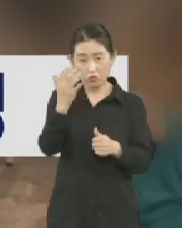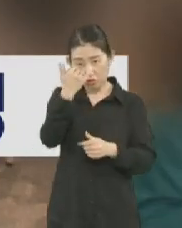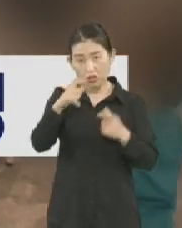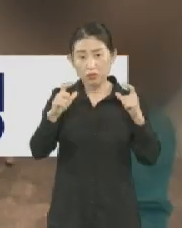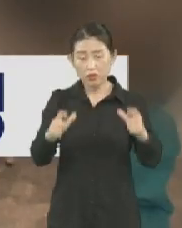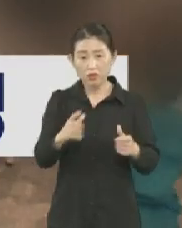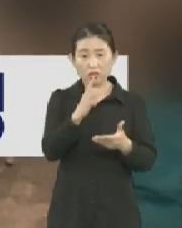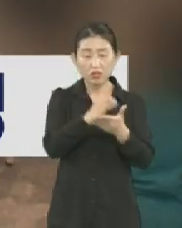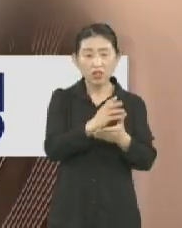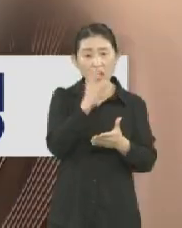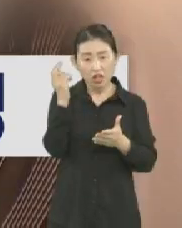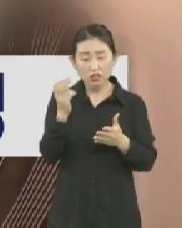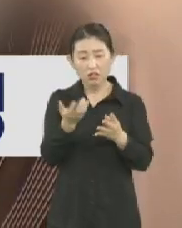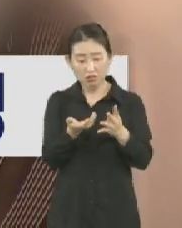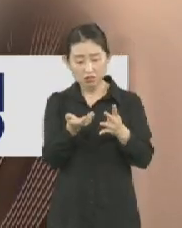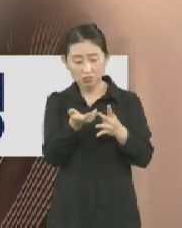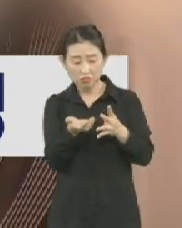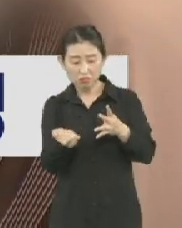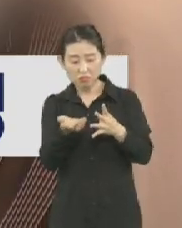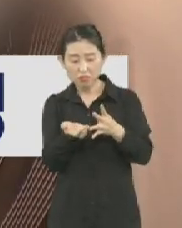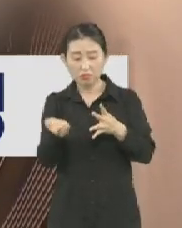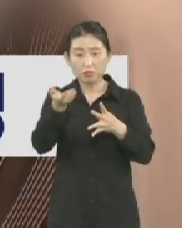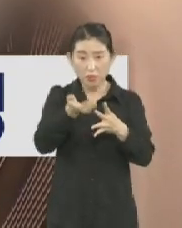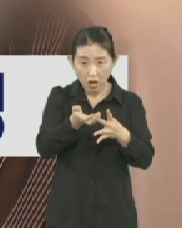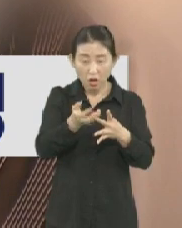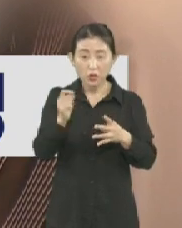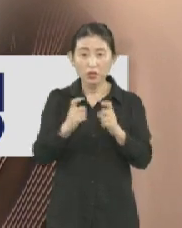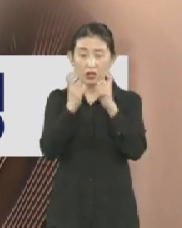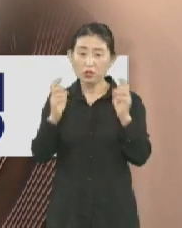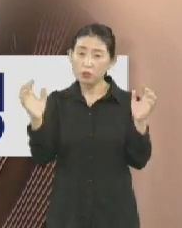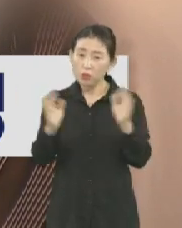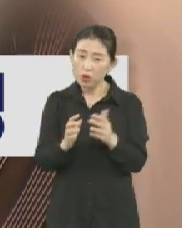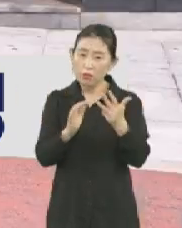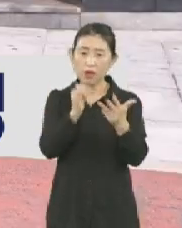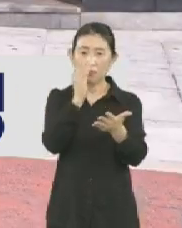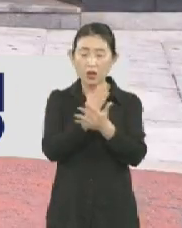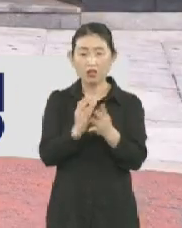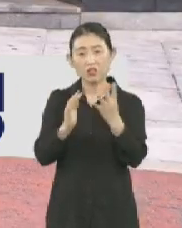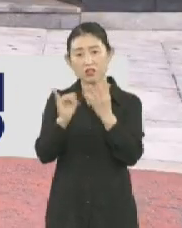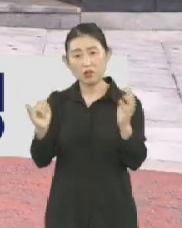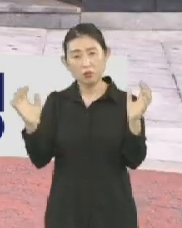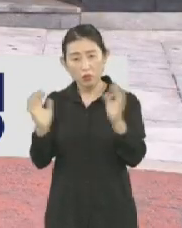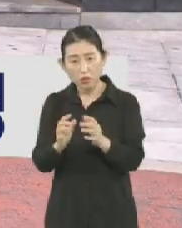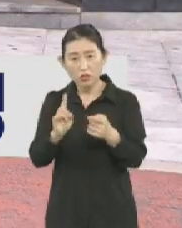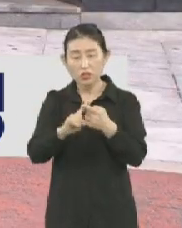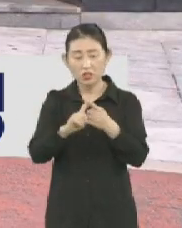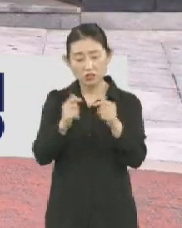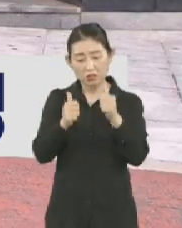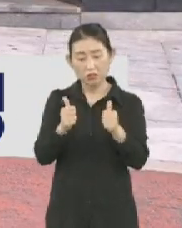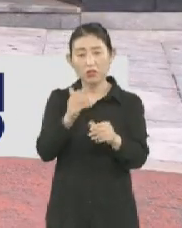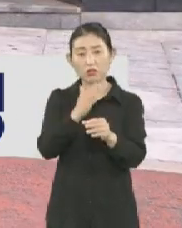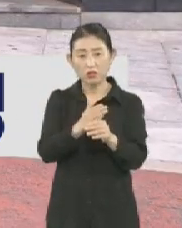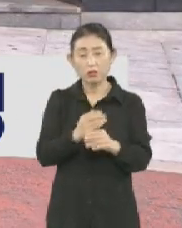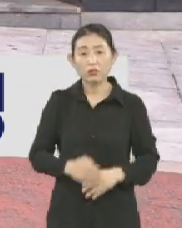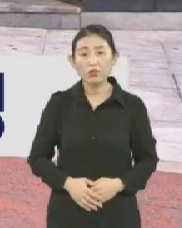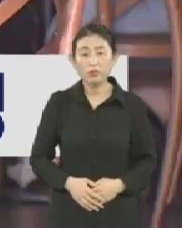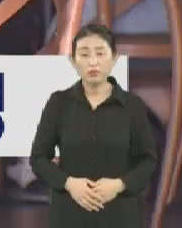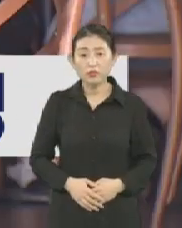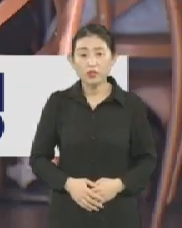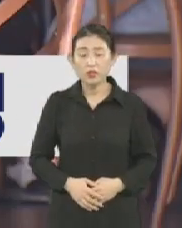천안과 아산의 거리두기 격상 과 사적 모임 모임을 파리 내서 4인까지 로 낮추는 방안 을 심의 중입니다